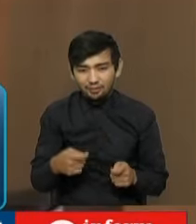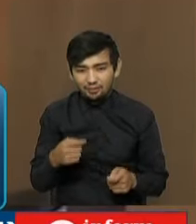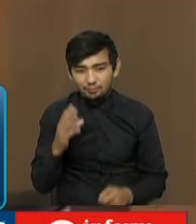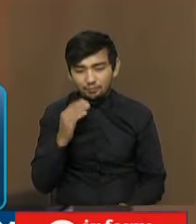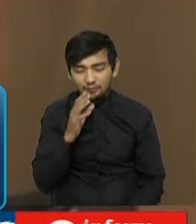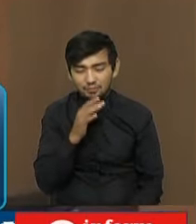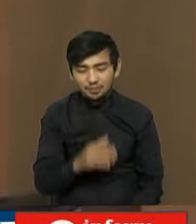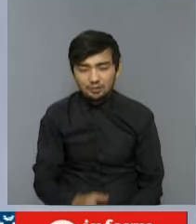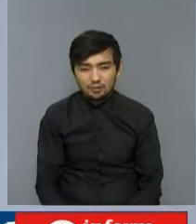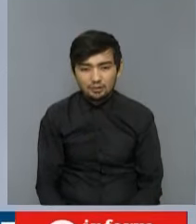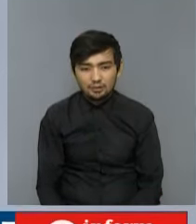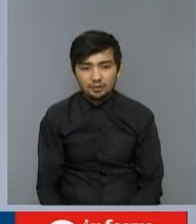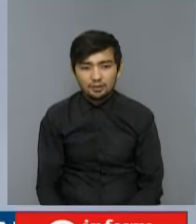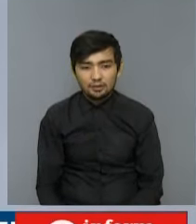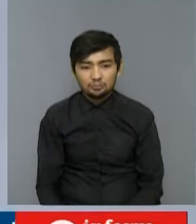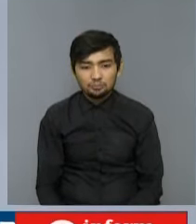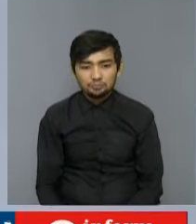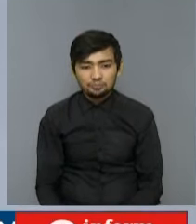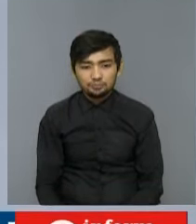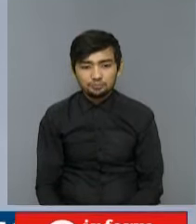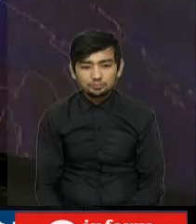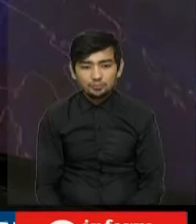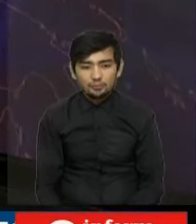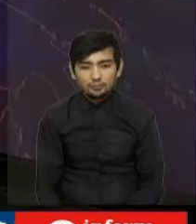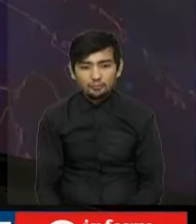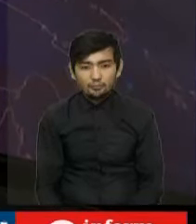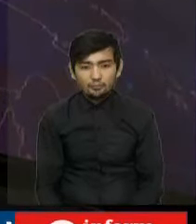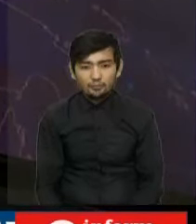Новикова, Давран Абдиев, Абзал Трябеков, Информбюро.